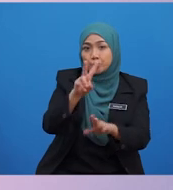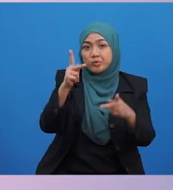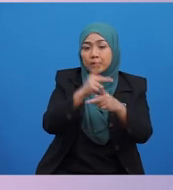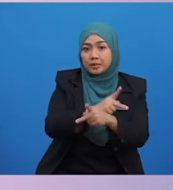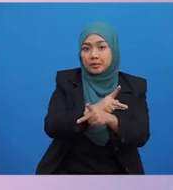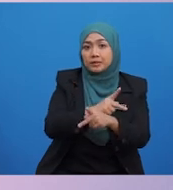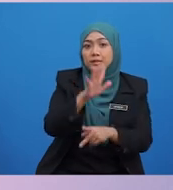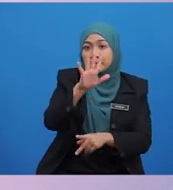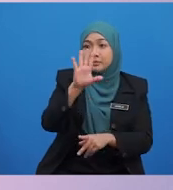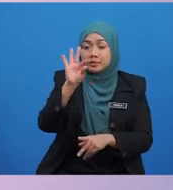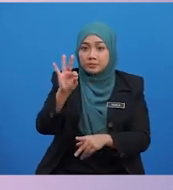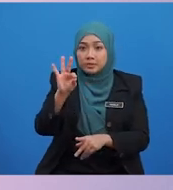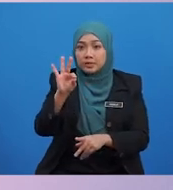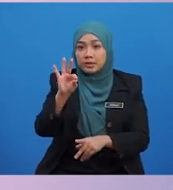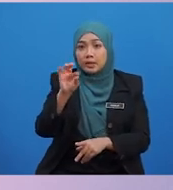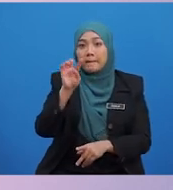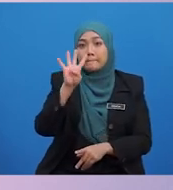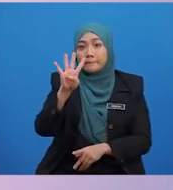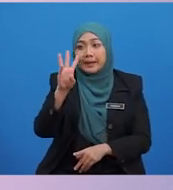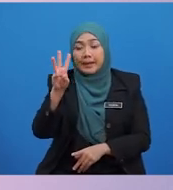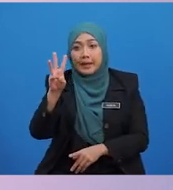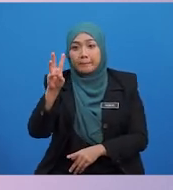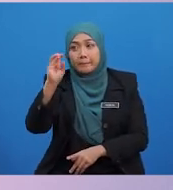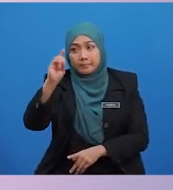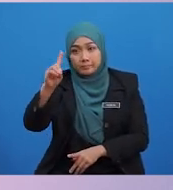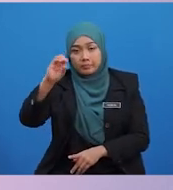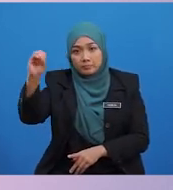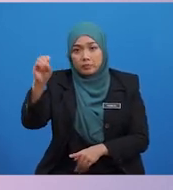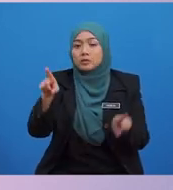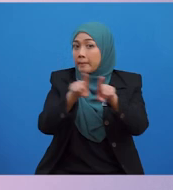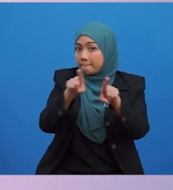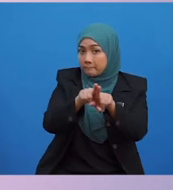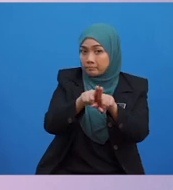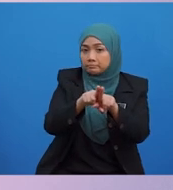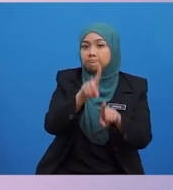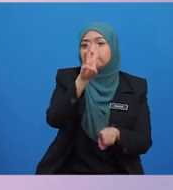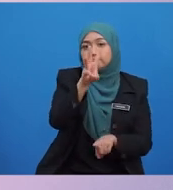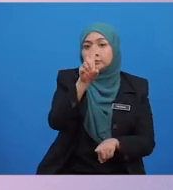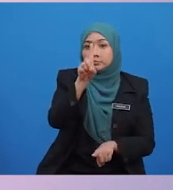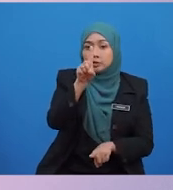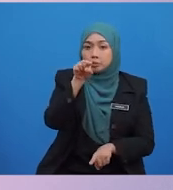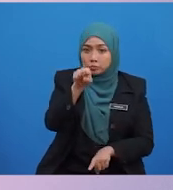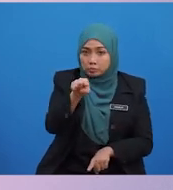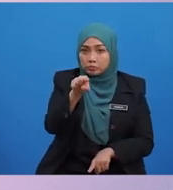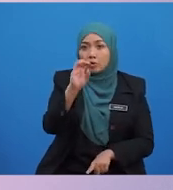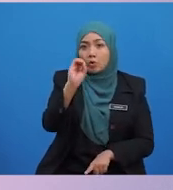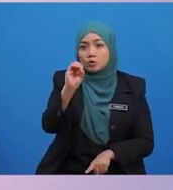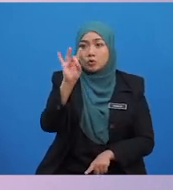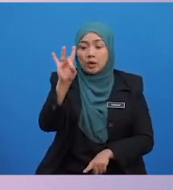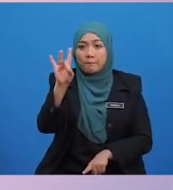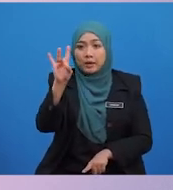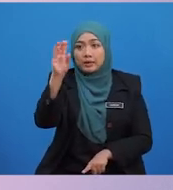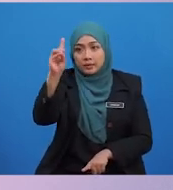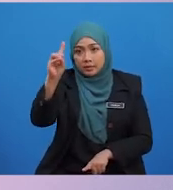bersamaan dengan 61 populer h08 tajam make dengan menggunakan